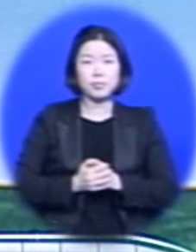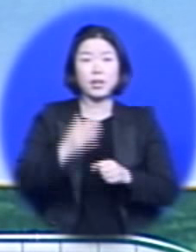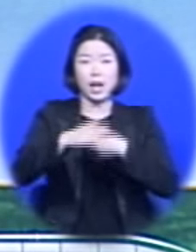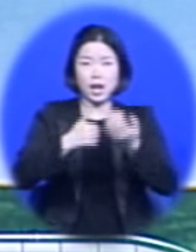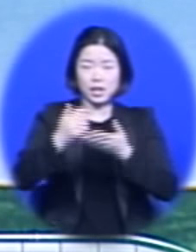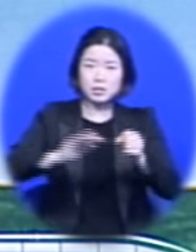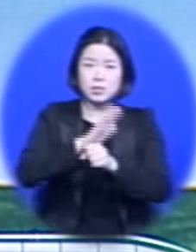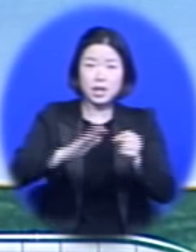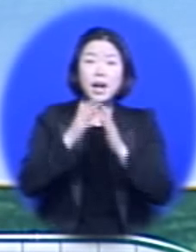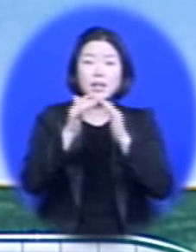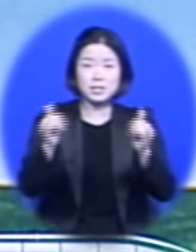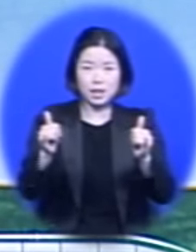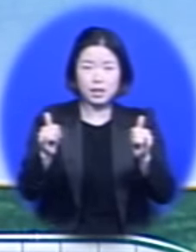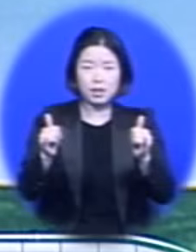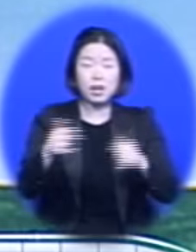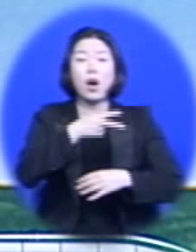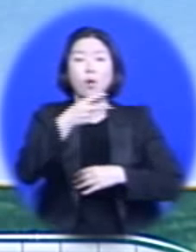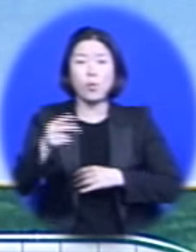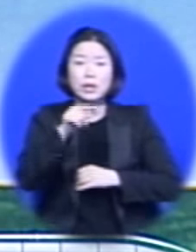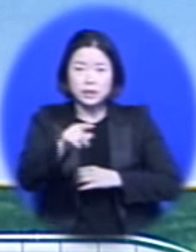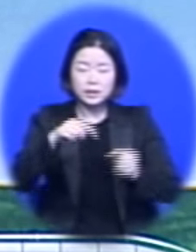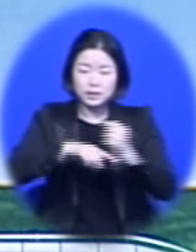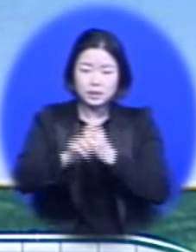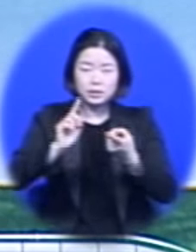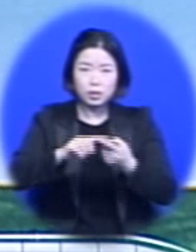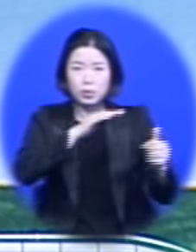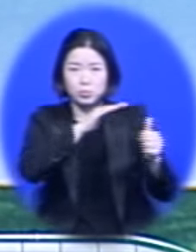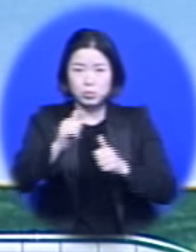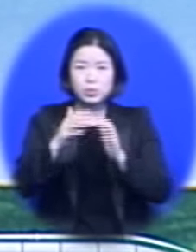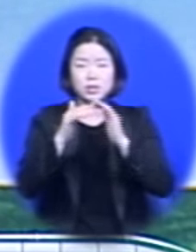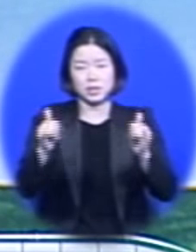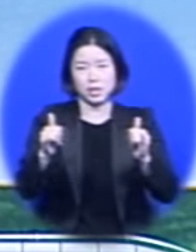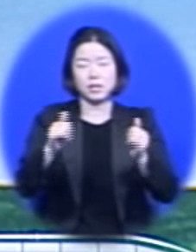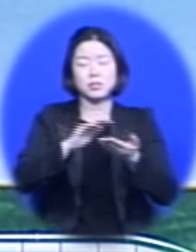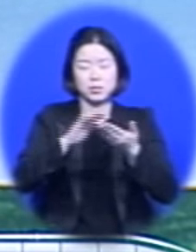하나님을 사랑하는 자 곧 그 뜻대로 부르심을 받은 자들에게